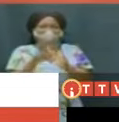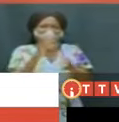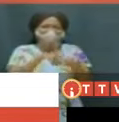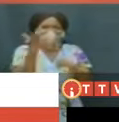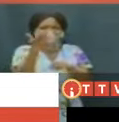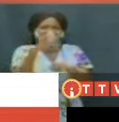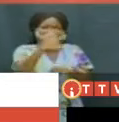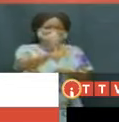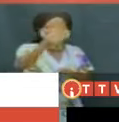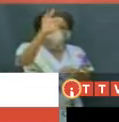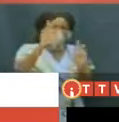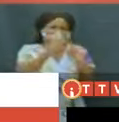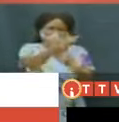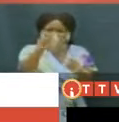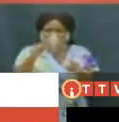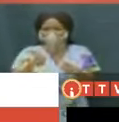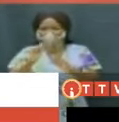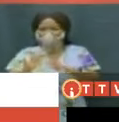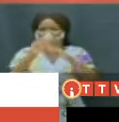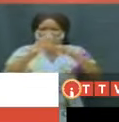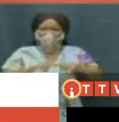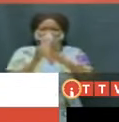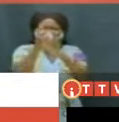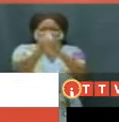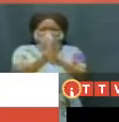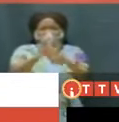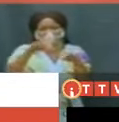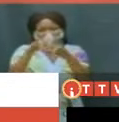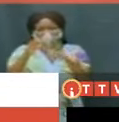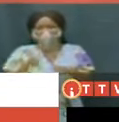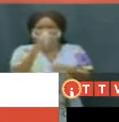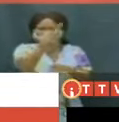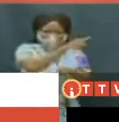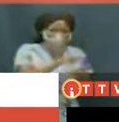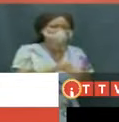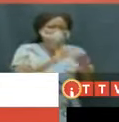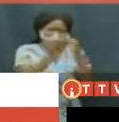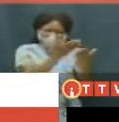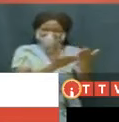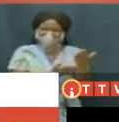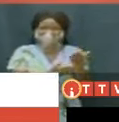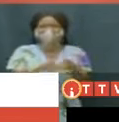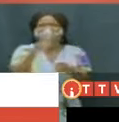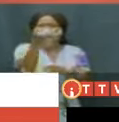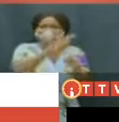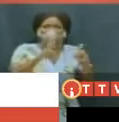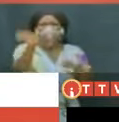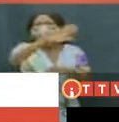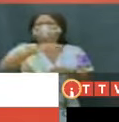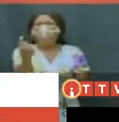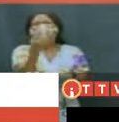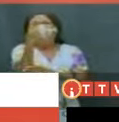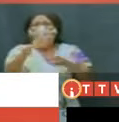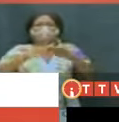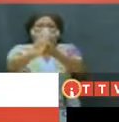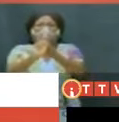ndinu tamakapangati ma decisiono inu ndinu ndinu tapita makapange ma decisiono abale athu ndi inu ndi zimene